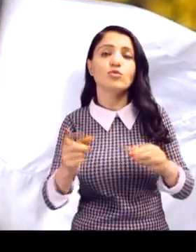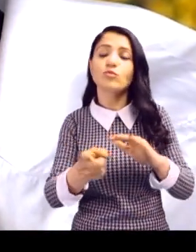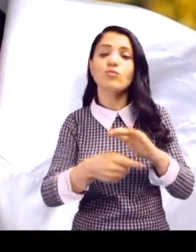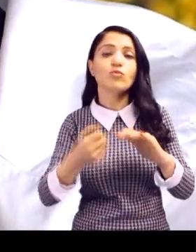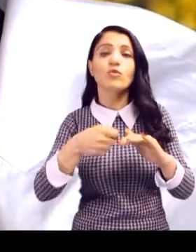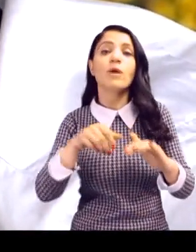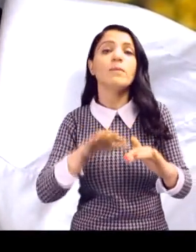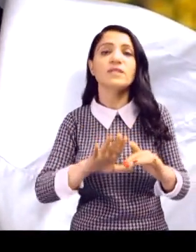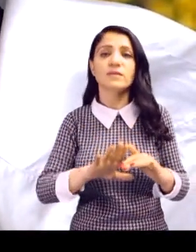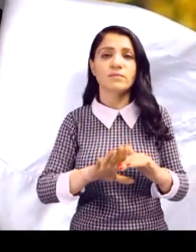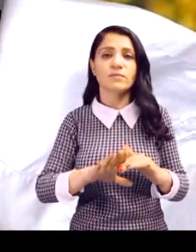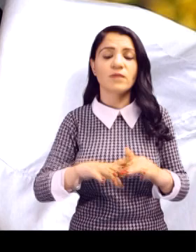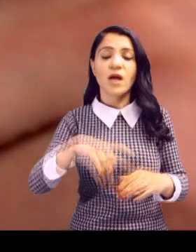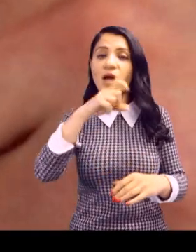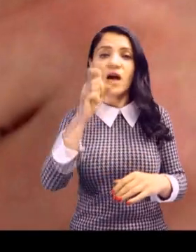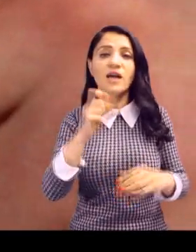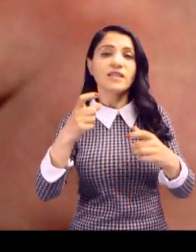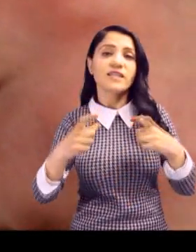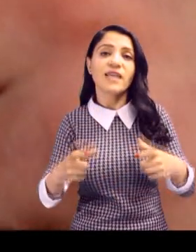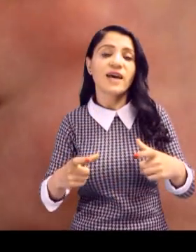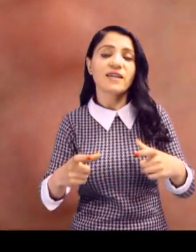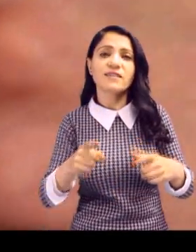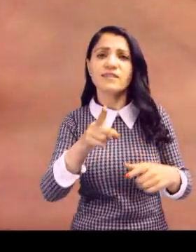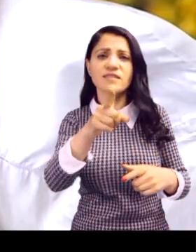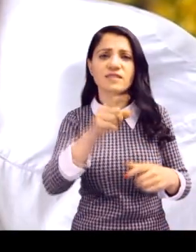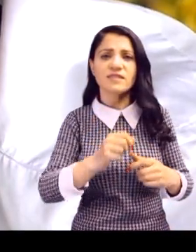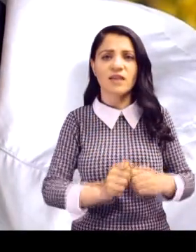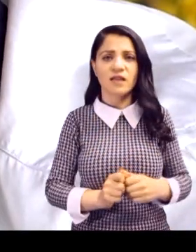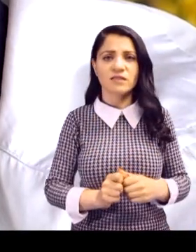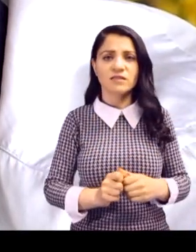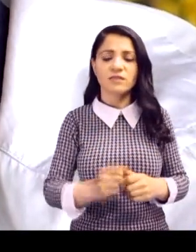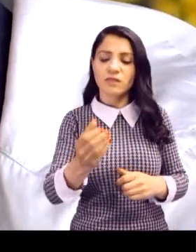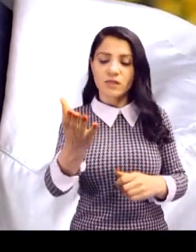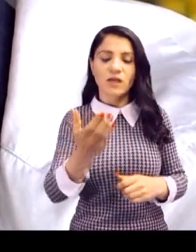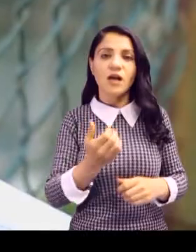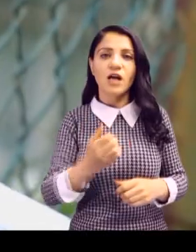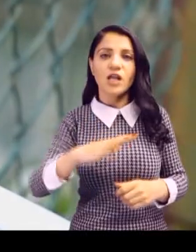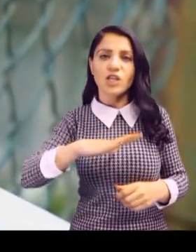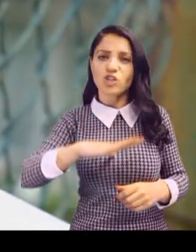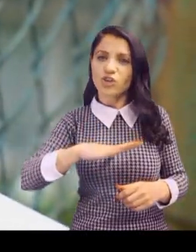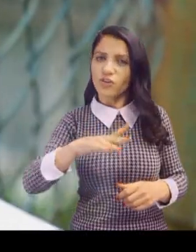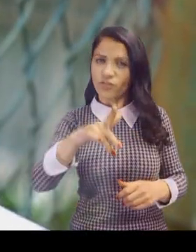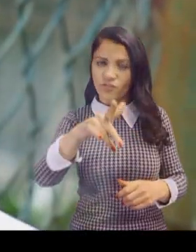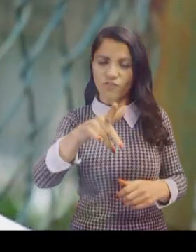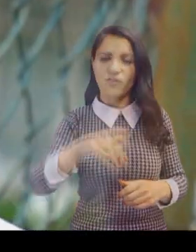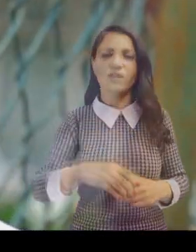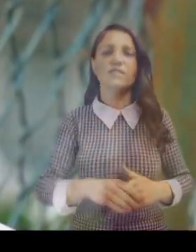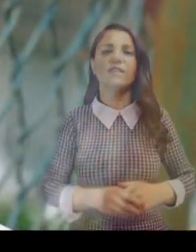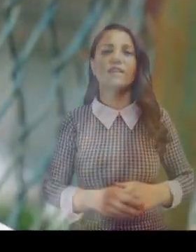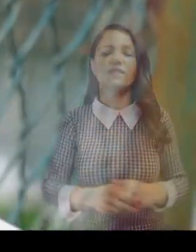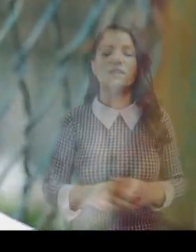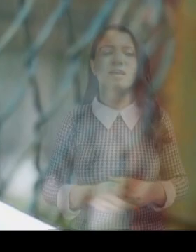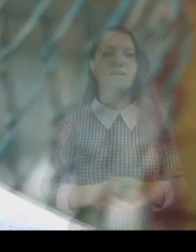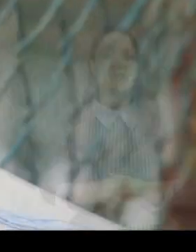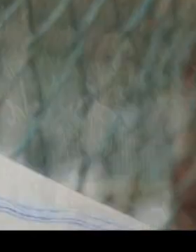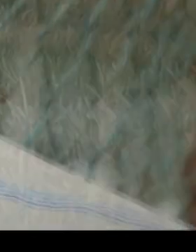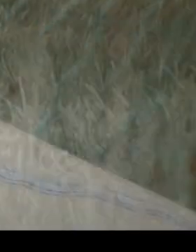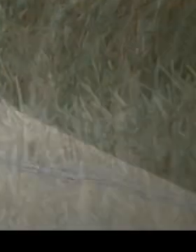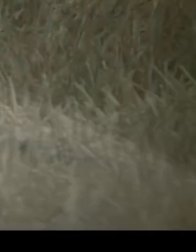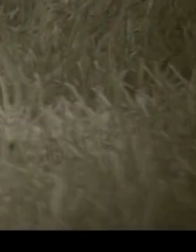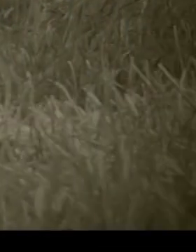çare bulamadım. Hani neredesin nerede, alacağım var